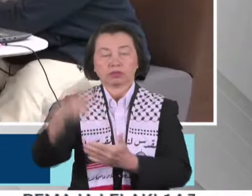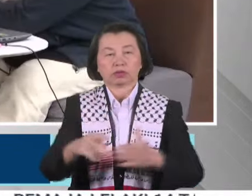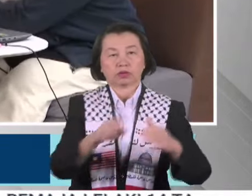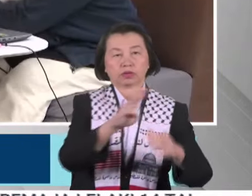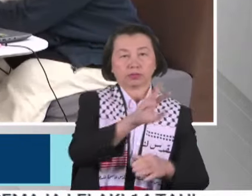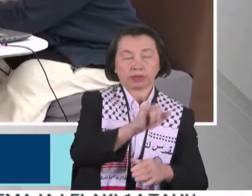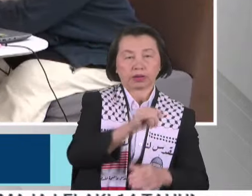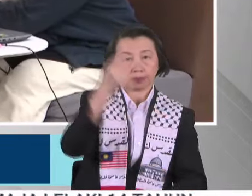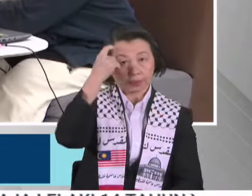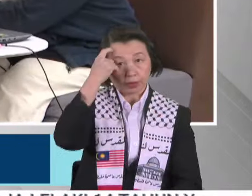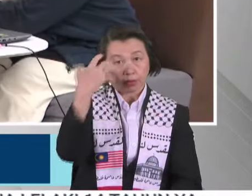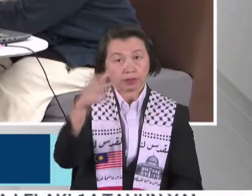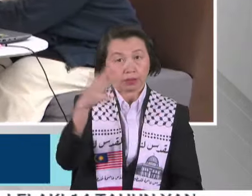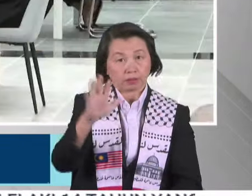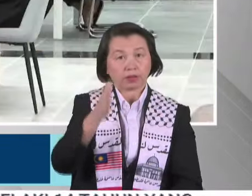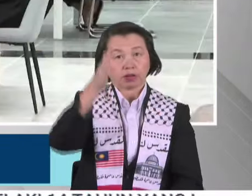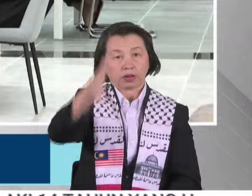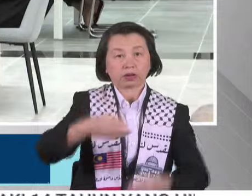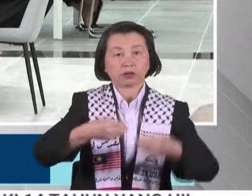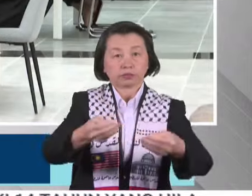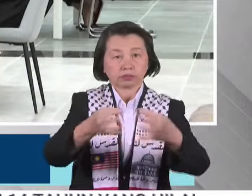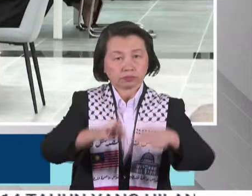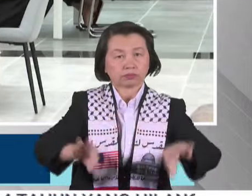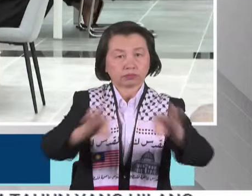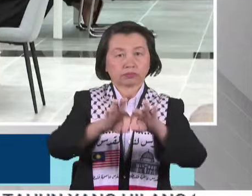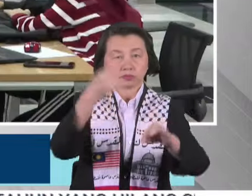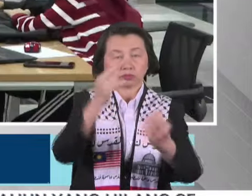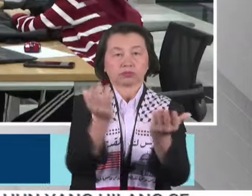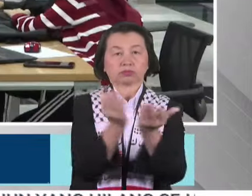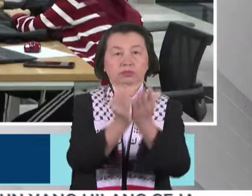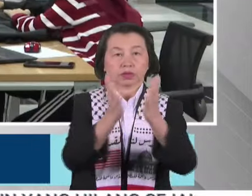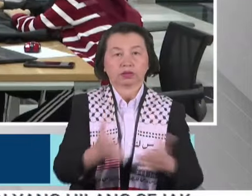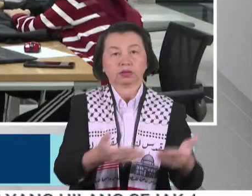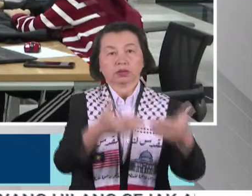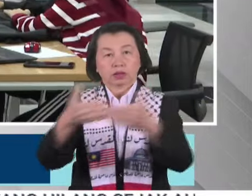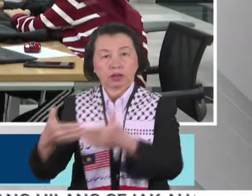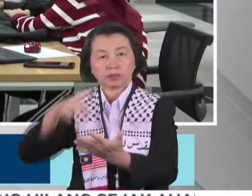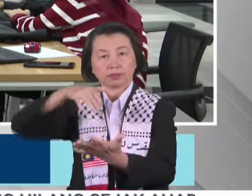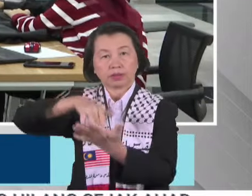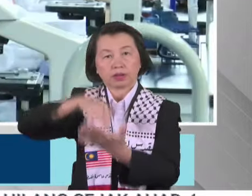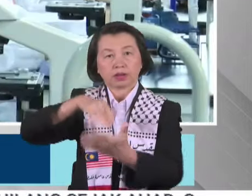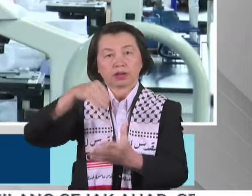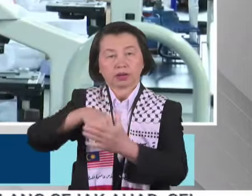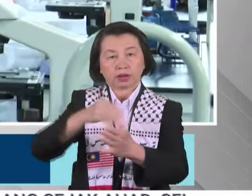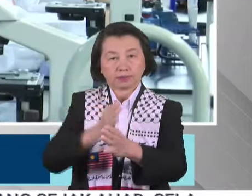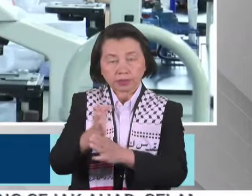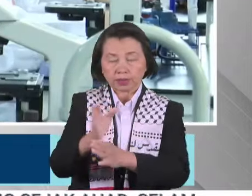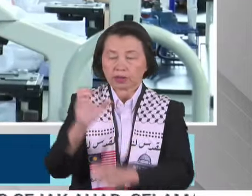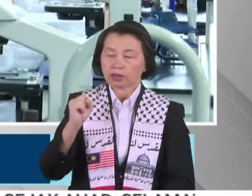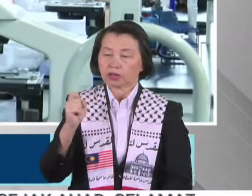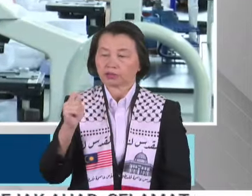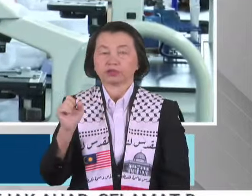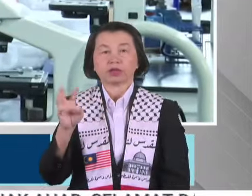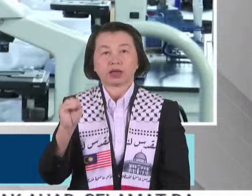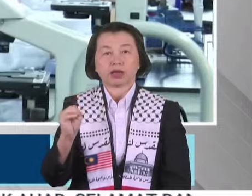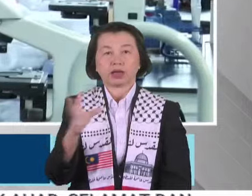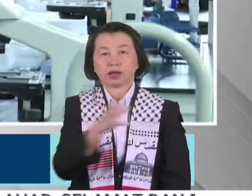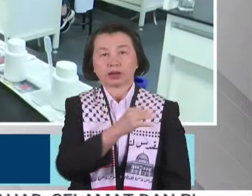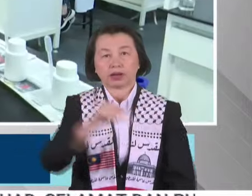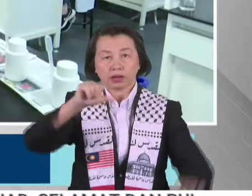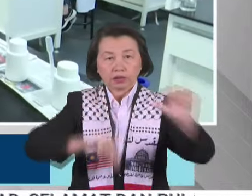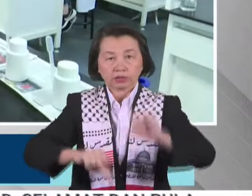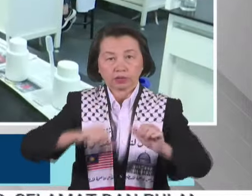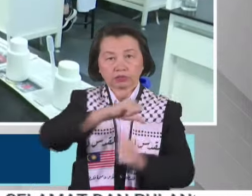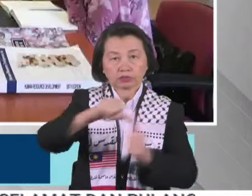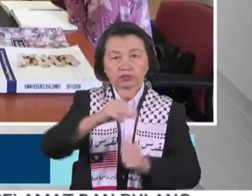program MyBrain 15 yang akan memberi keutamaan kepada pelajar untuk melanjutkan pengajian dalam bidang STEM selain bidang sains